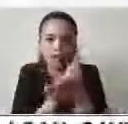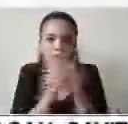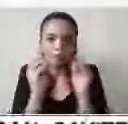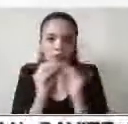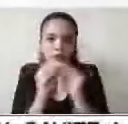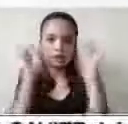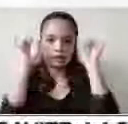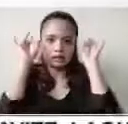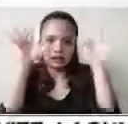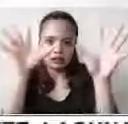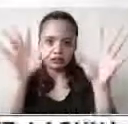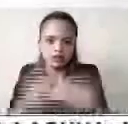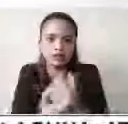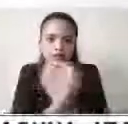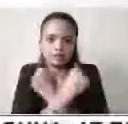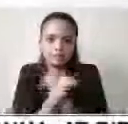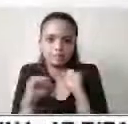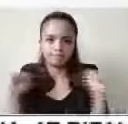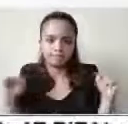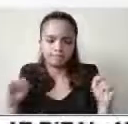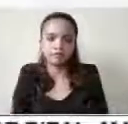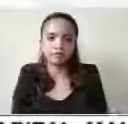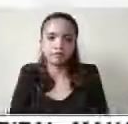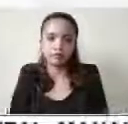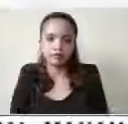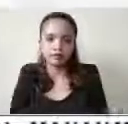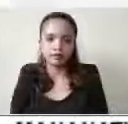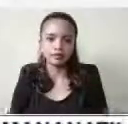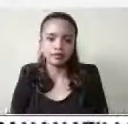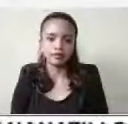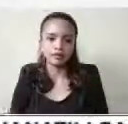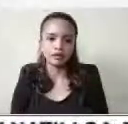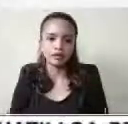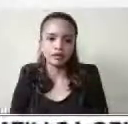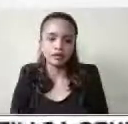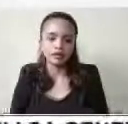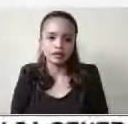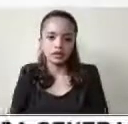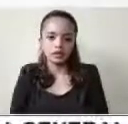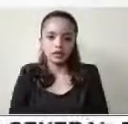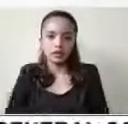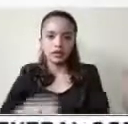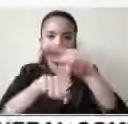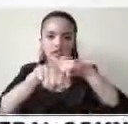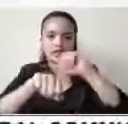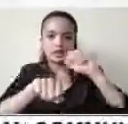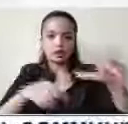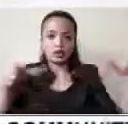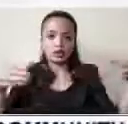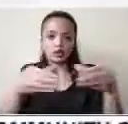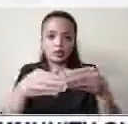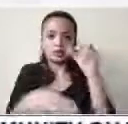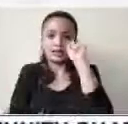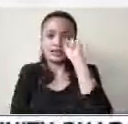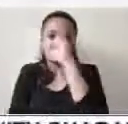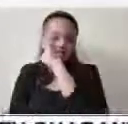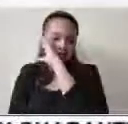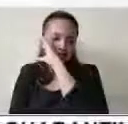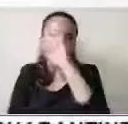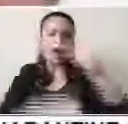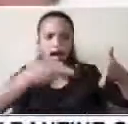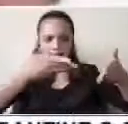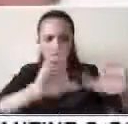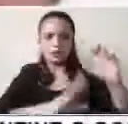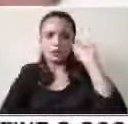against COVID-19, higit 1 milyong senior citizen na ang nabakunahan. Halos 200,000 rito ay natanggap na ang kanilang